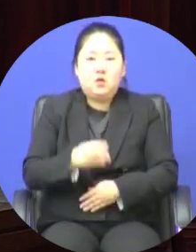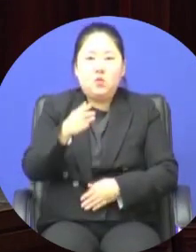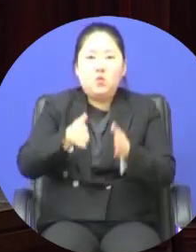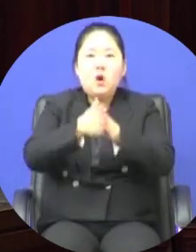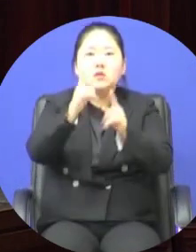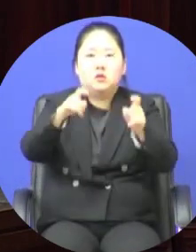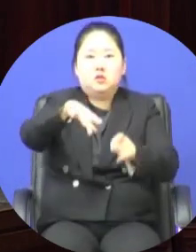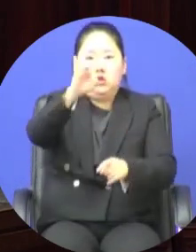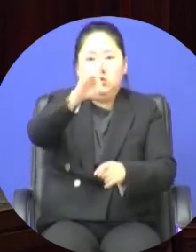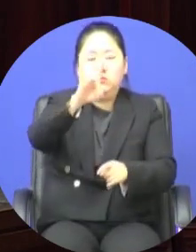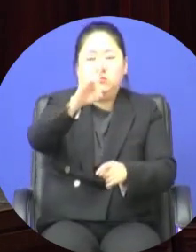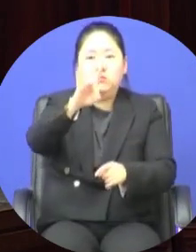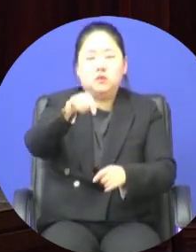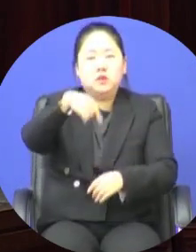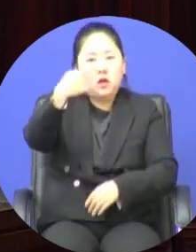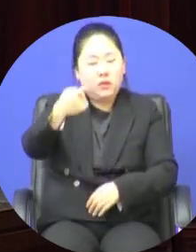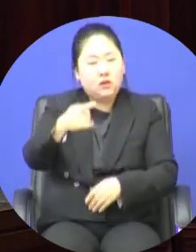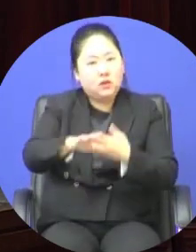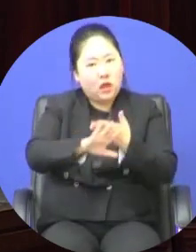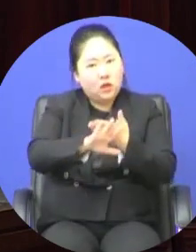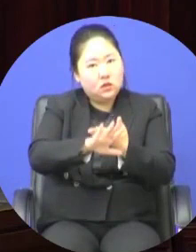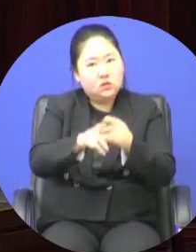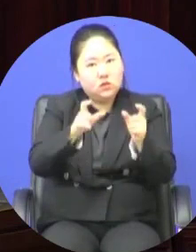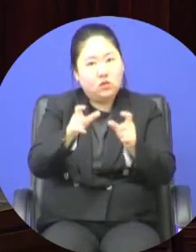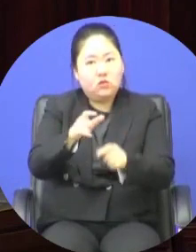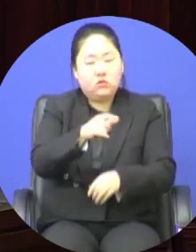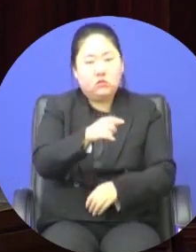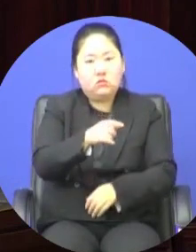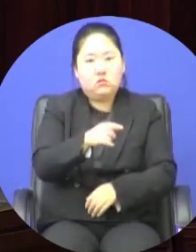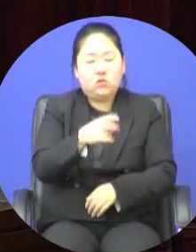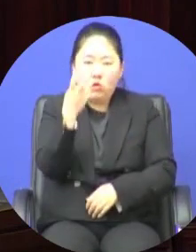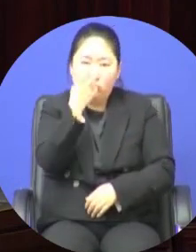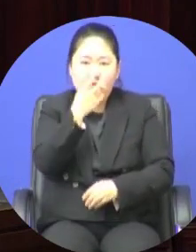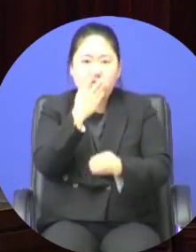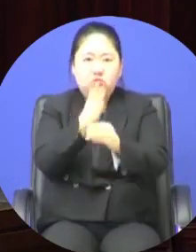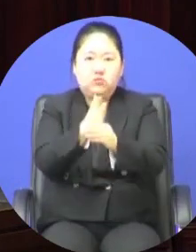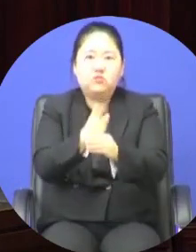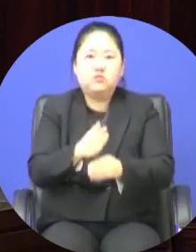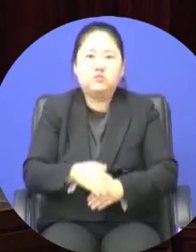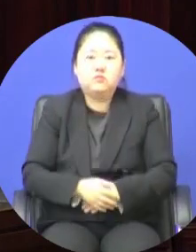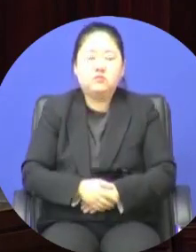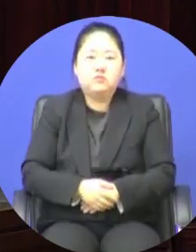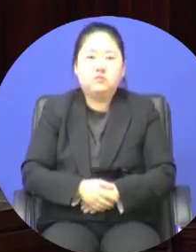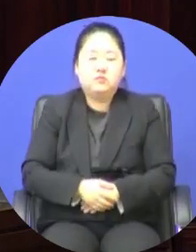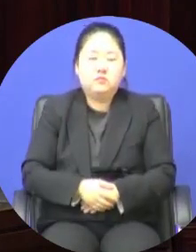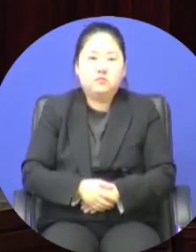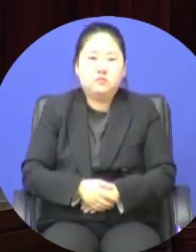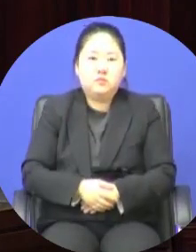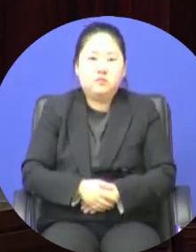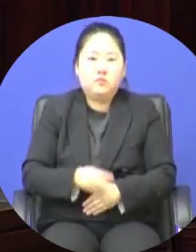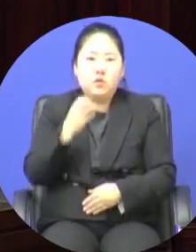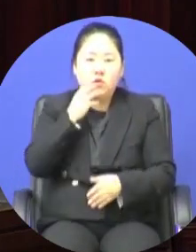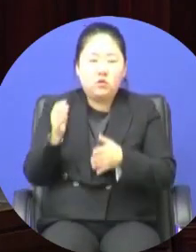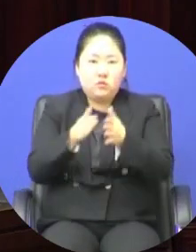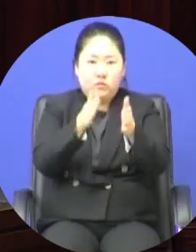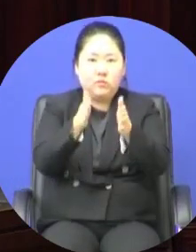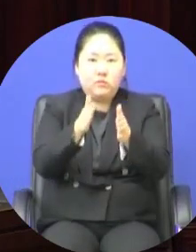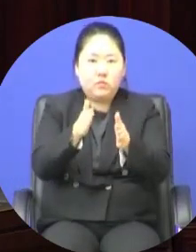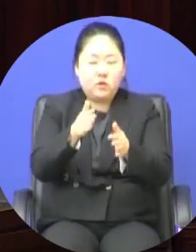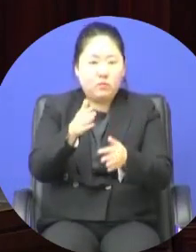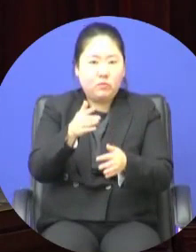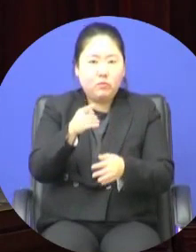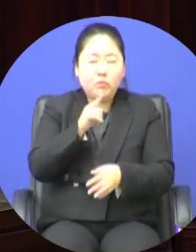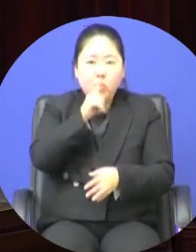운영하고 있으며 현재 다수의 도시에서 도입을 적극 검토하고 있는 상황입니다. 경기연구원 보고서에